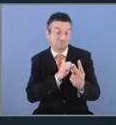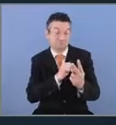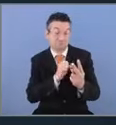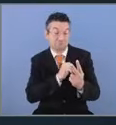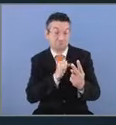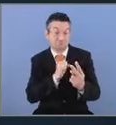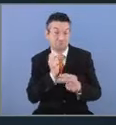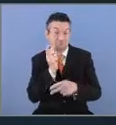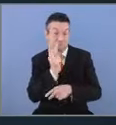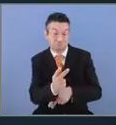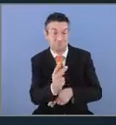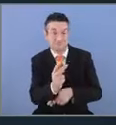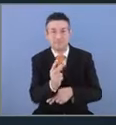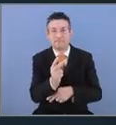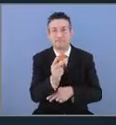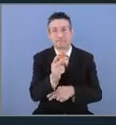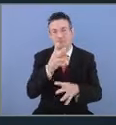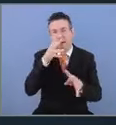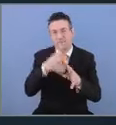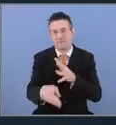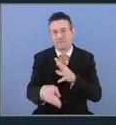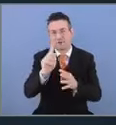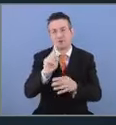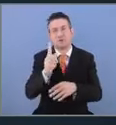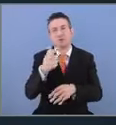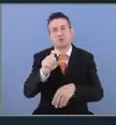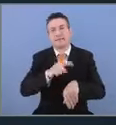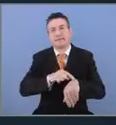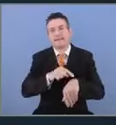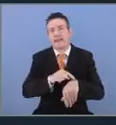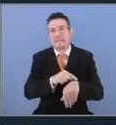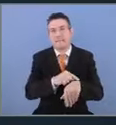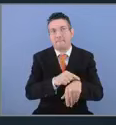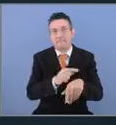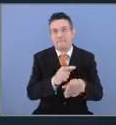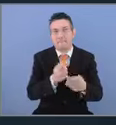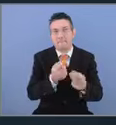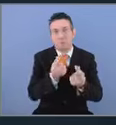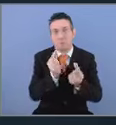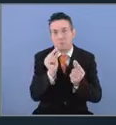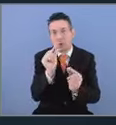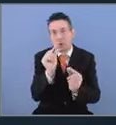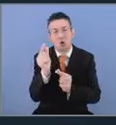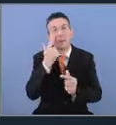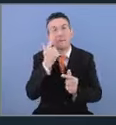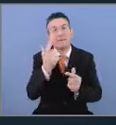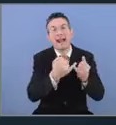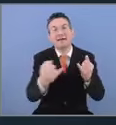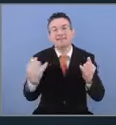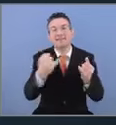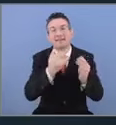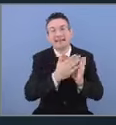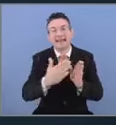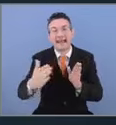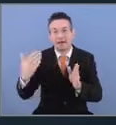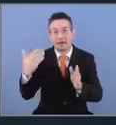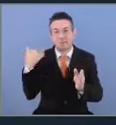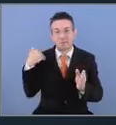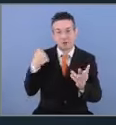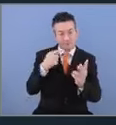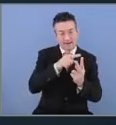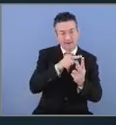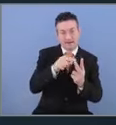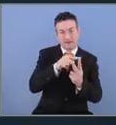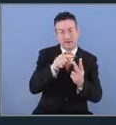molto approfondita perché il tempo è sempre poco, nell'ambito del discorso sulle filiere, le due cose che ho nominato prima potrebbero probabilmente